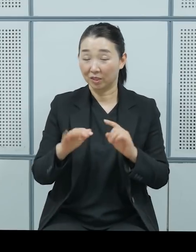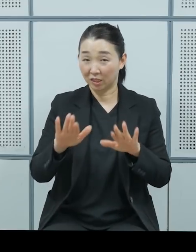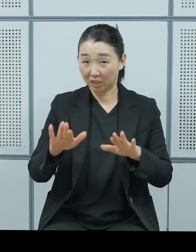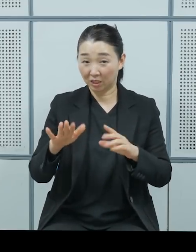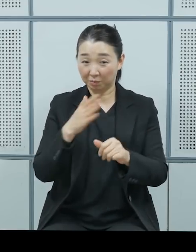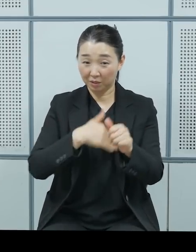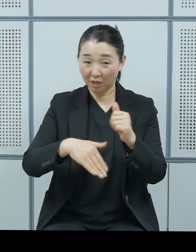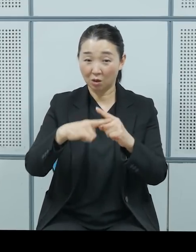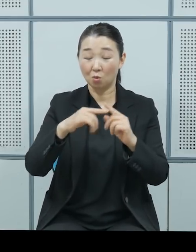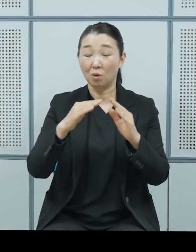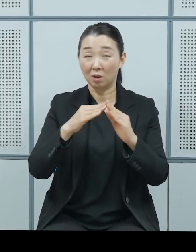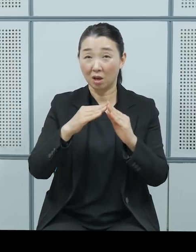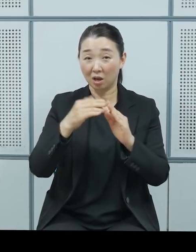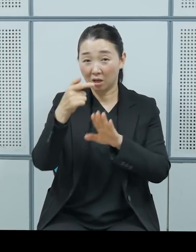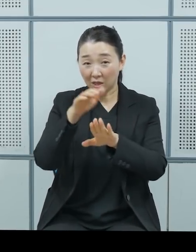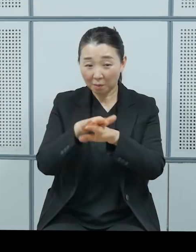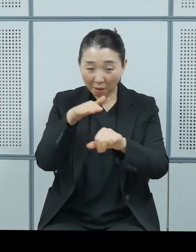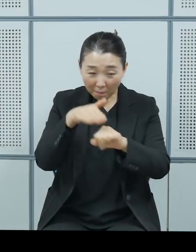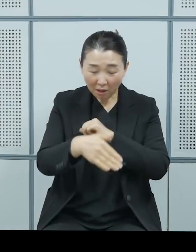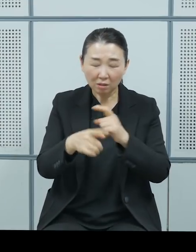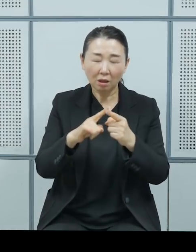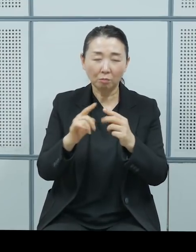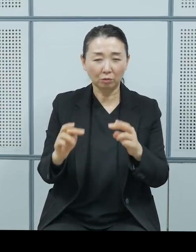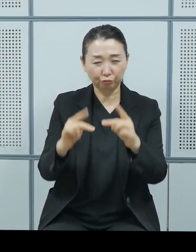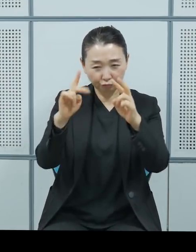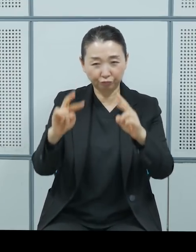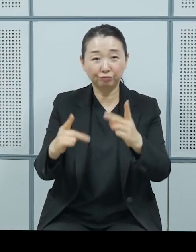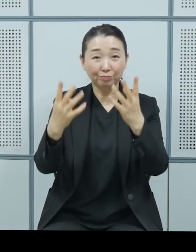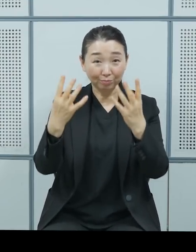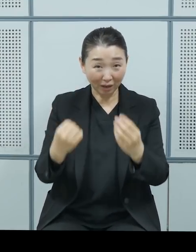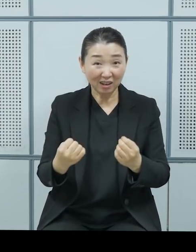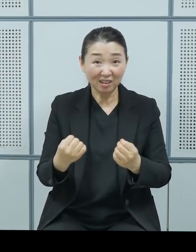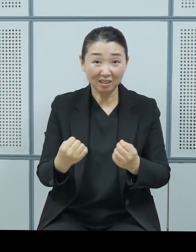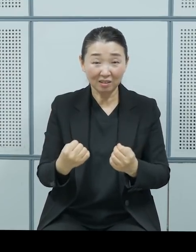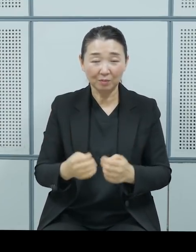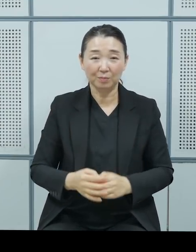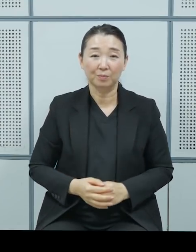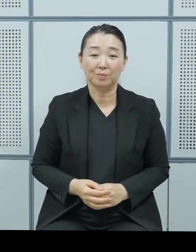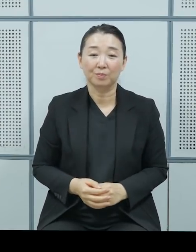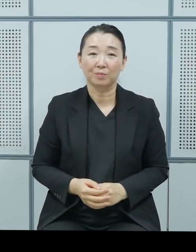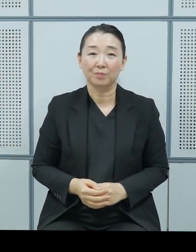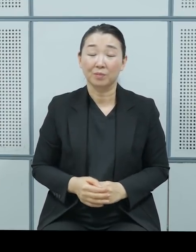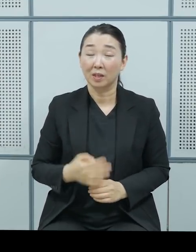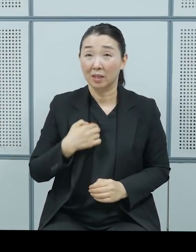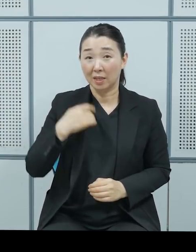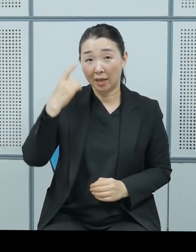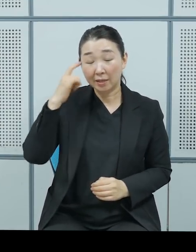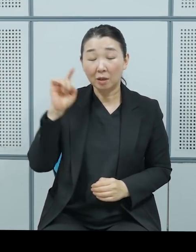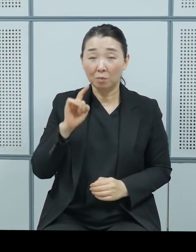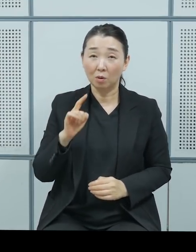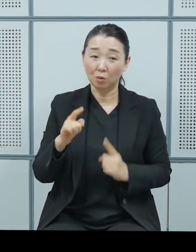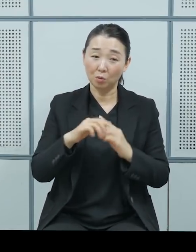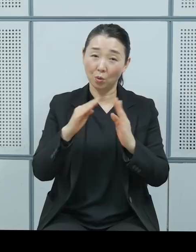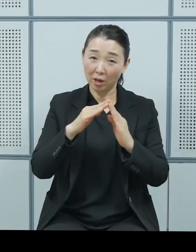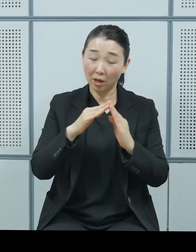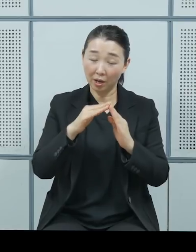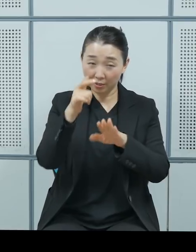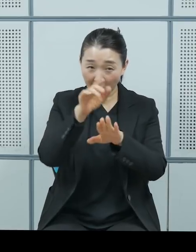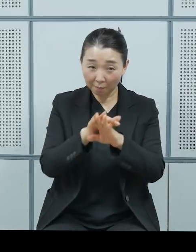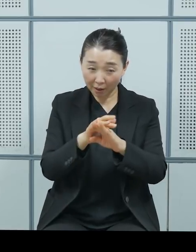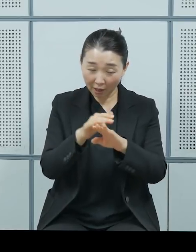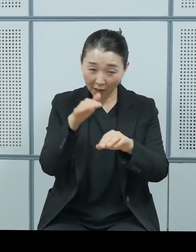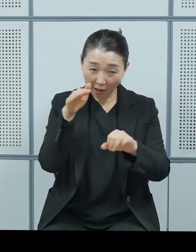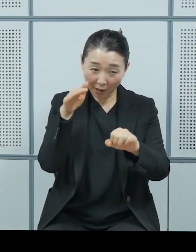교회가 지금 예배 방식 때문에 논쟁이 많잖아요. 네네. 저는 교회가 예배